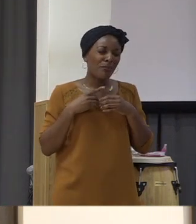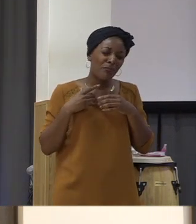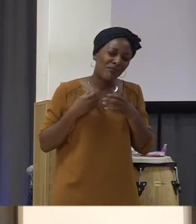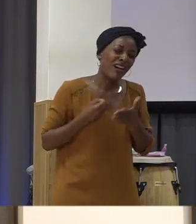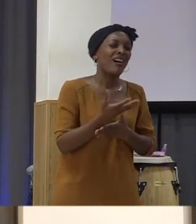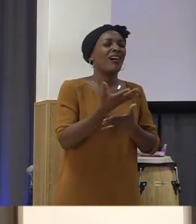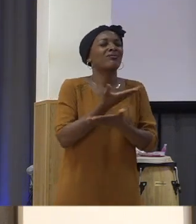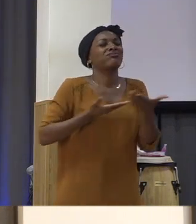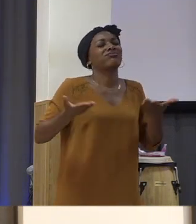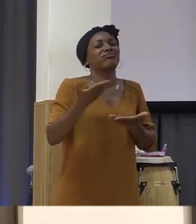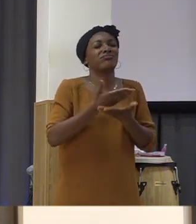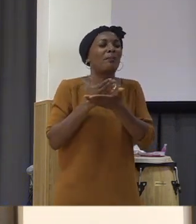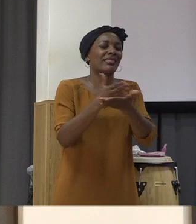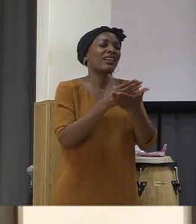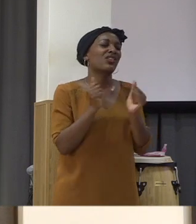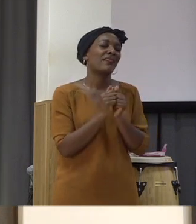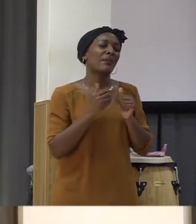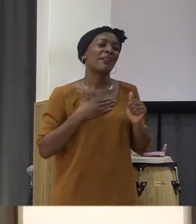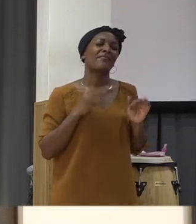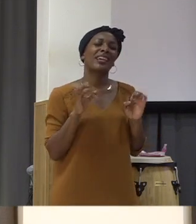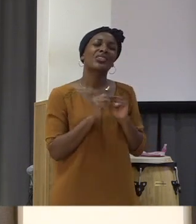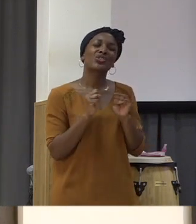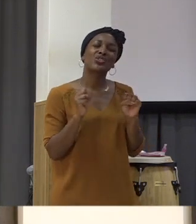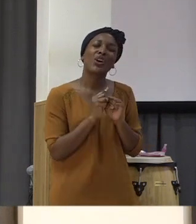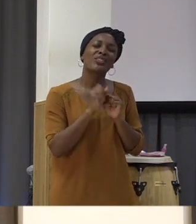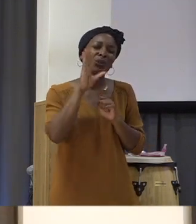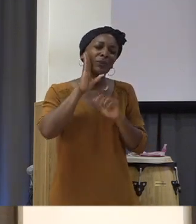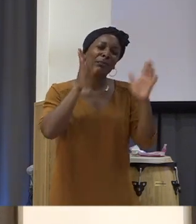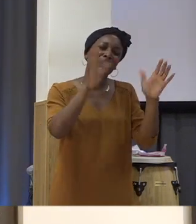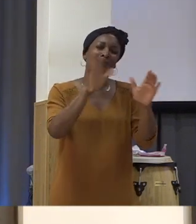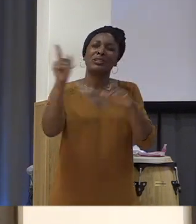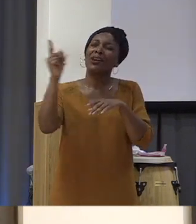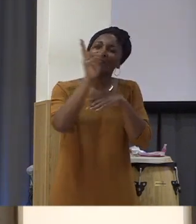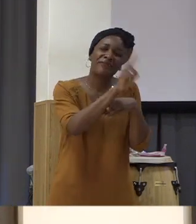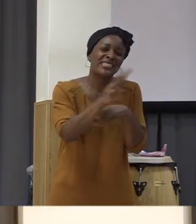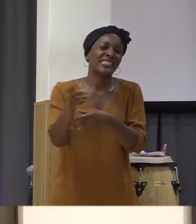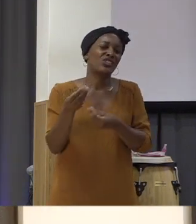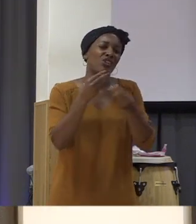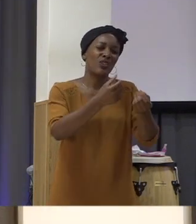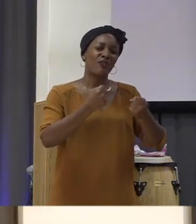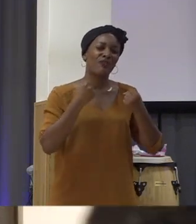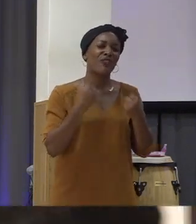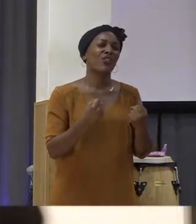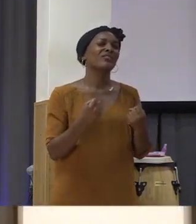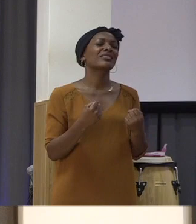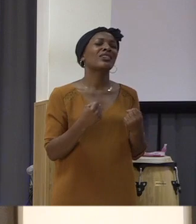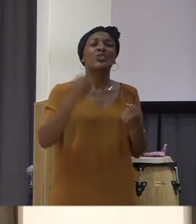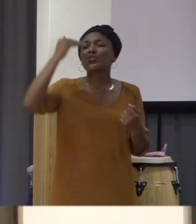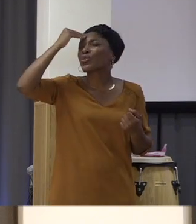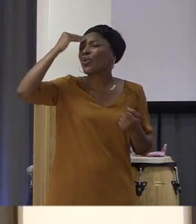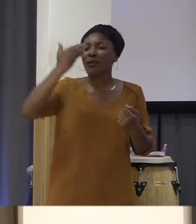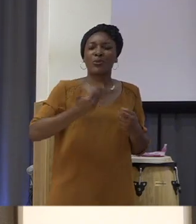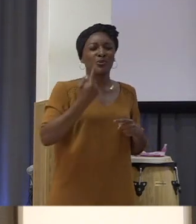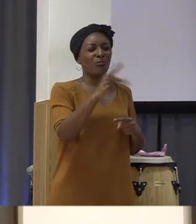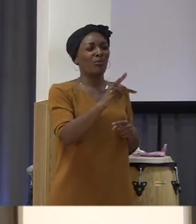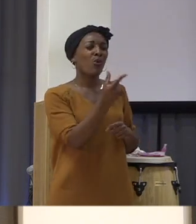ces choses avec mes frères et sœurs. Je te prie de les bénir, de les visiter, de les fortifier, Seigneur. Tu connais leurs besoins dans